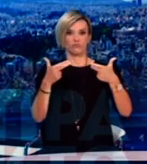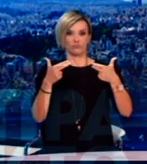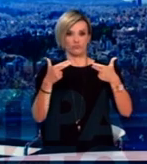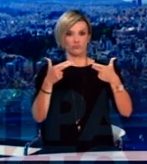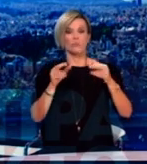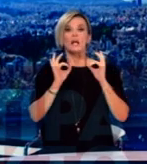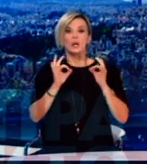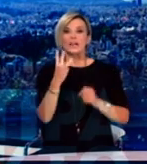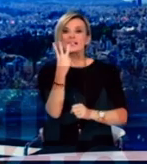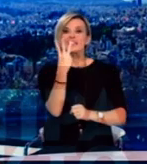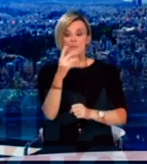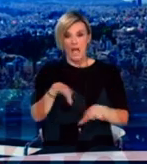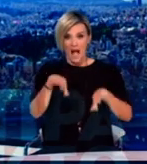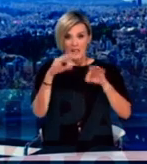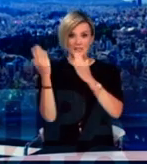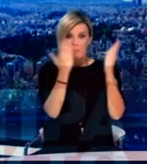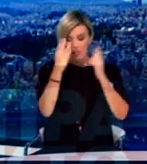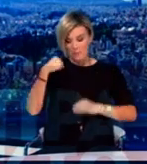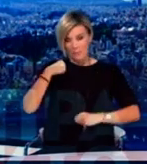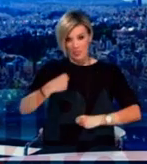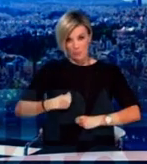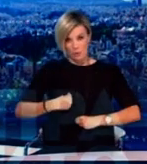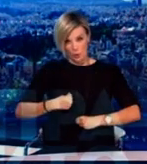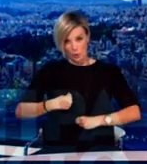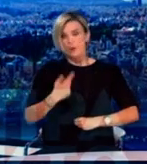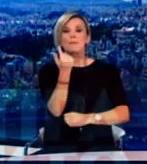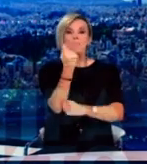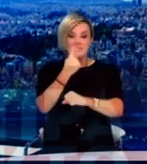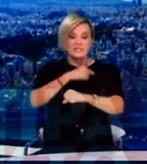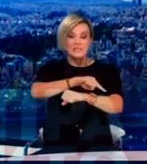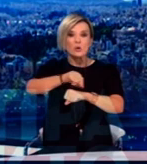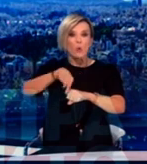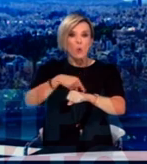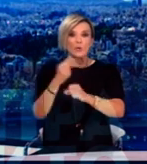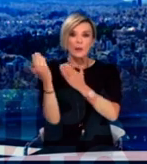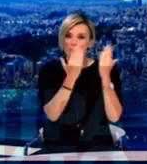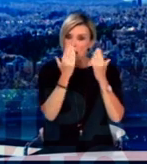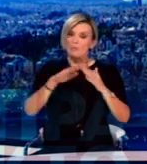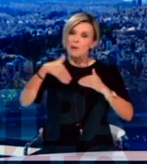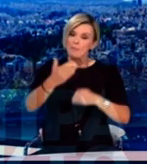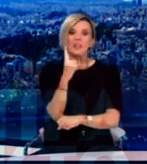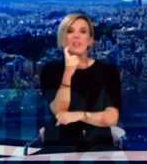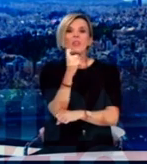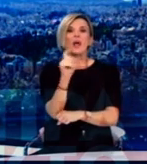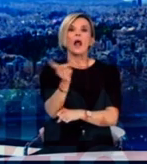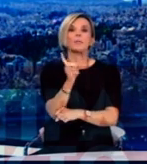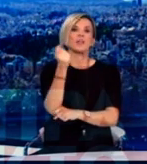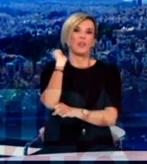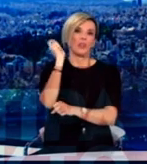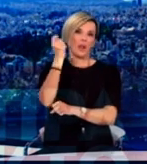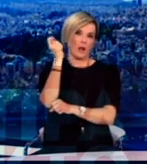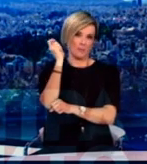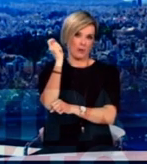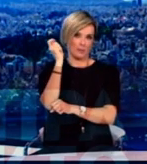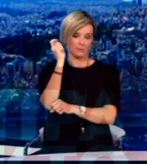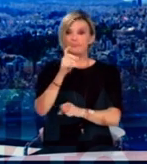θα έχει διάρκεια 30 λεπτά. Αυτή ήταν η σχετική εισήγηση του Ινστιτούτου Εκπαιδευτικής Πολιτικής. Θυμίζω εδώ ότι στα